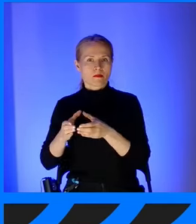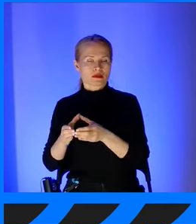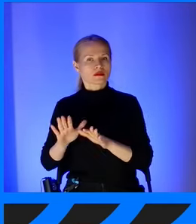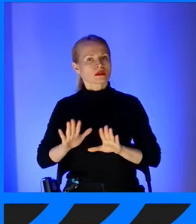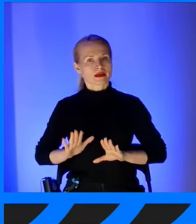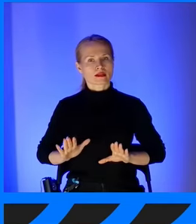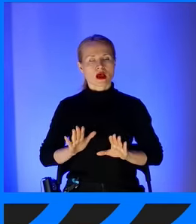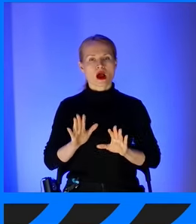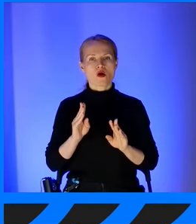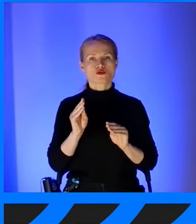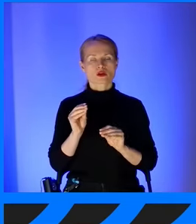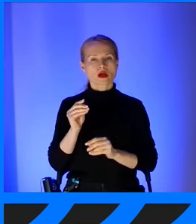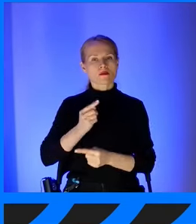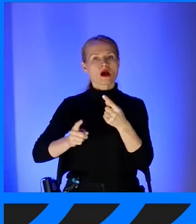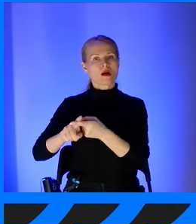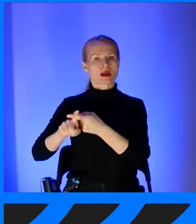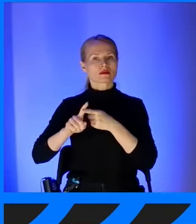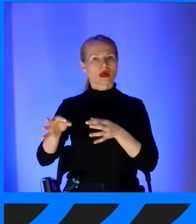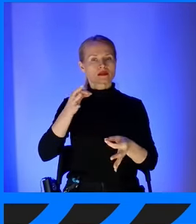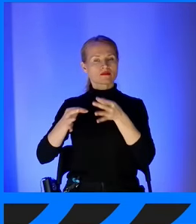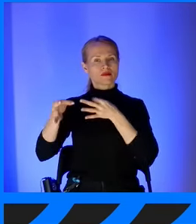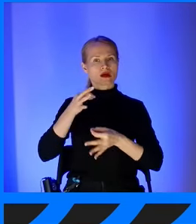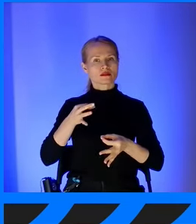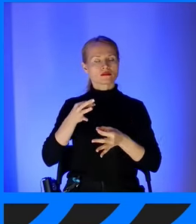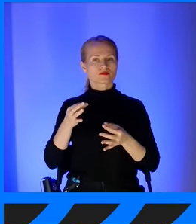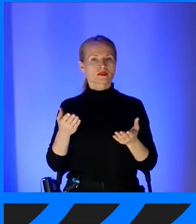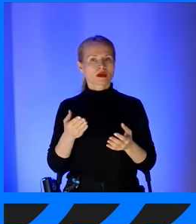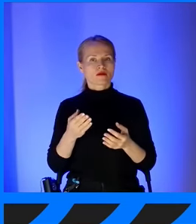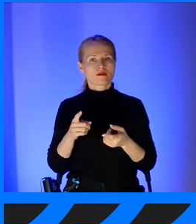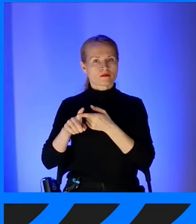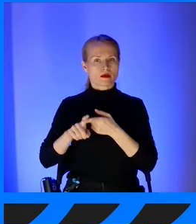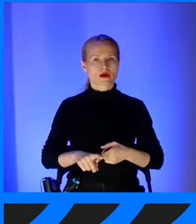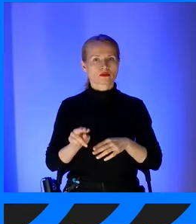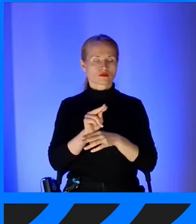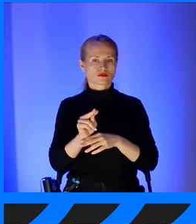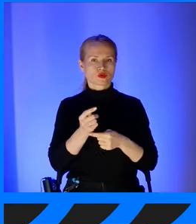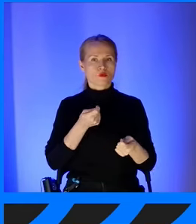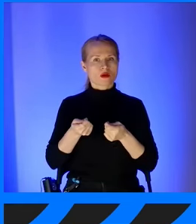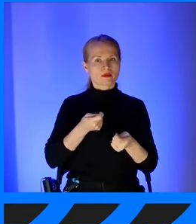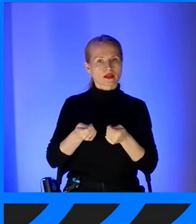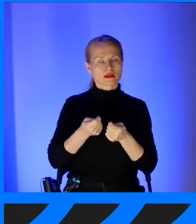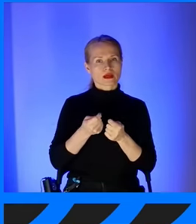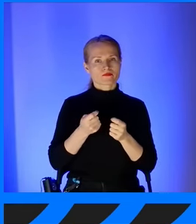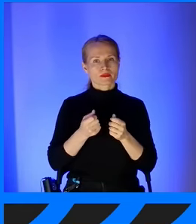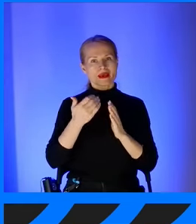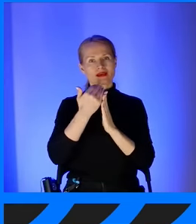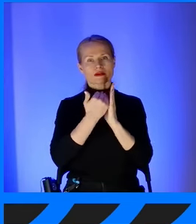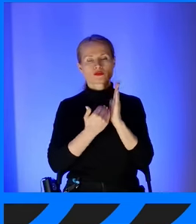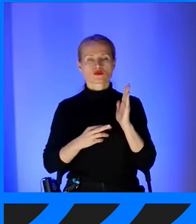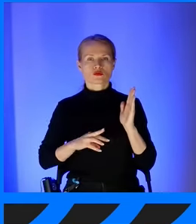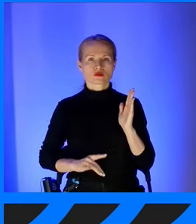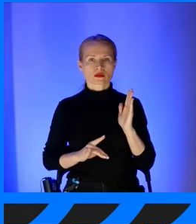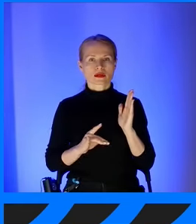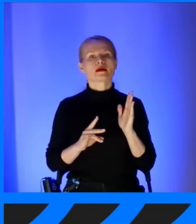что обратная связь вообще в формате управления инфраструктурой как каким-то либо продуктом необходимо